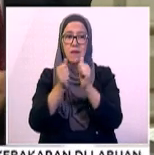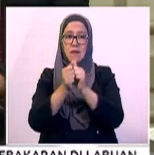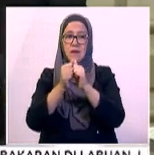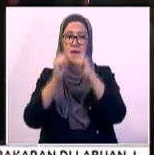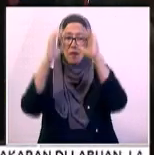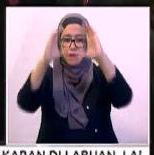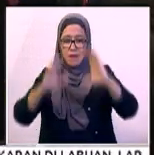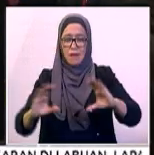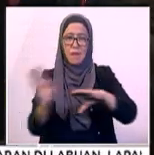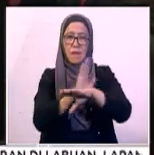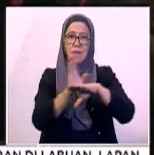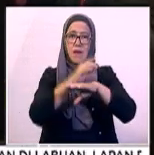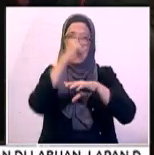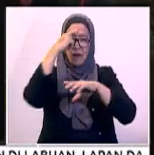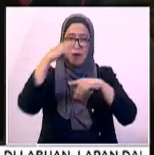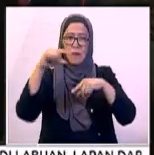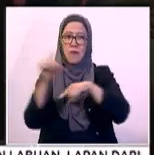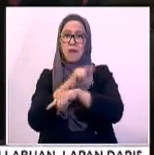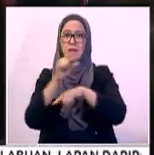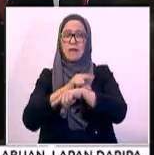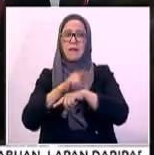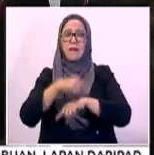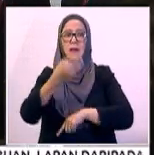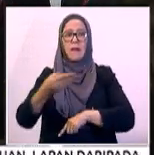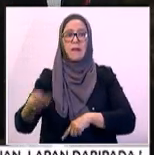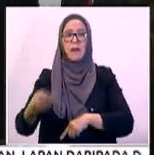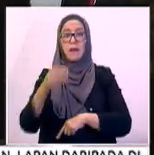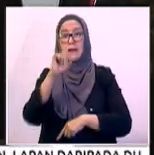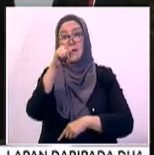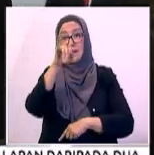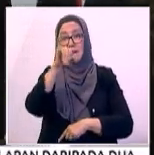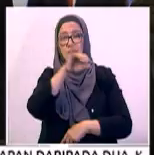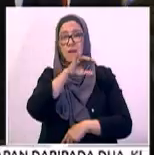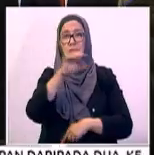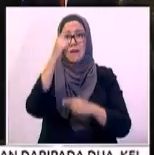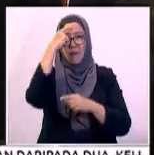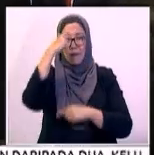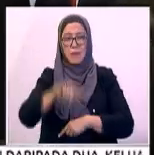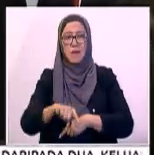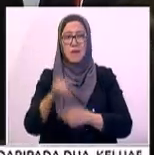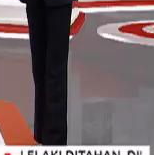api alternatif untuk sektor industri dan pengangkutan.